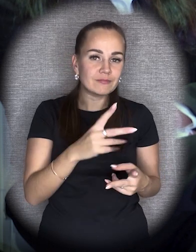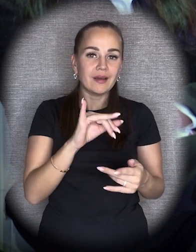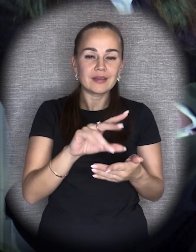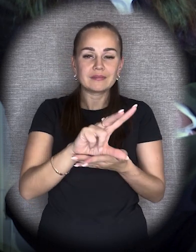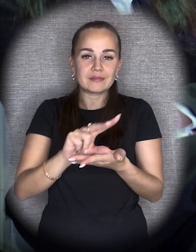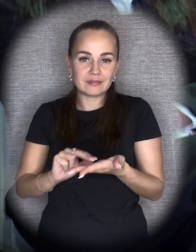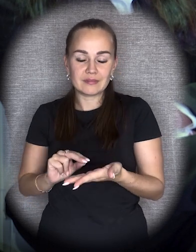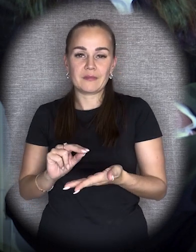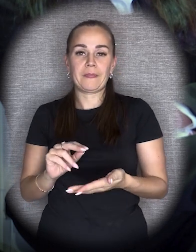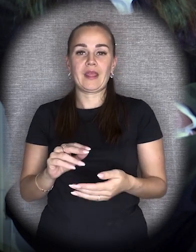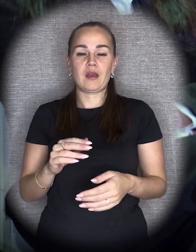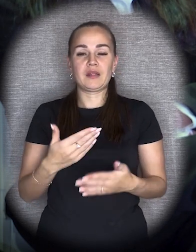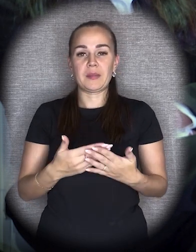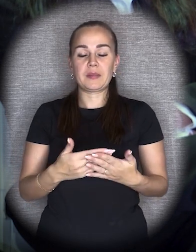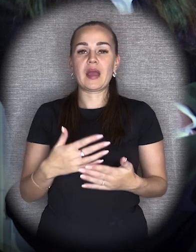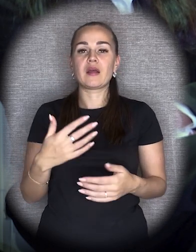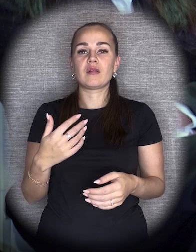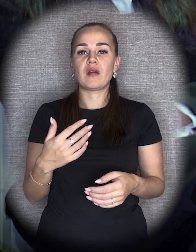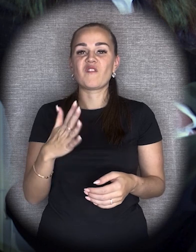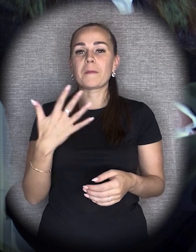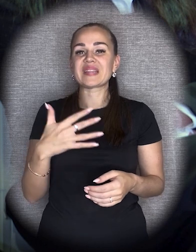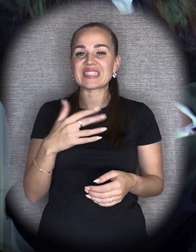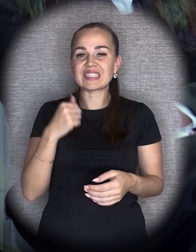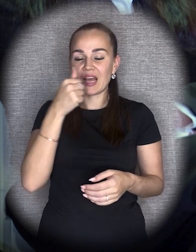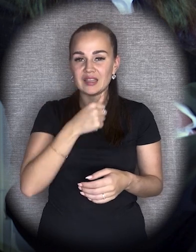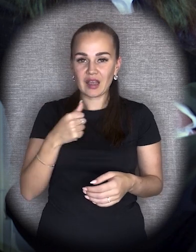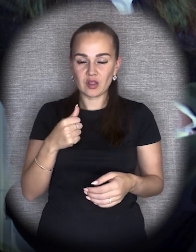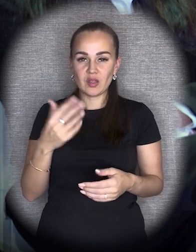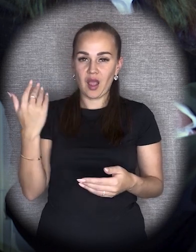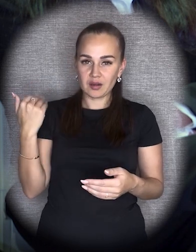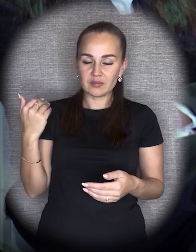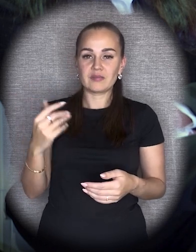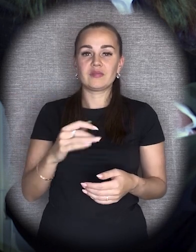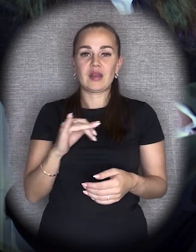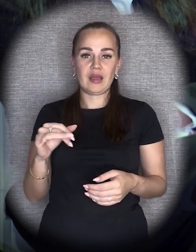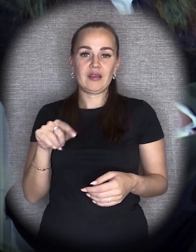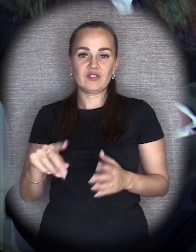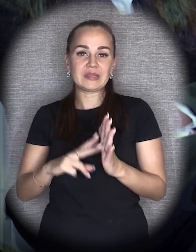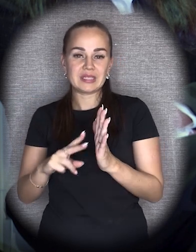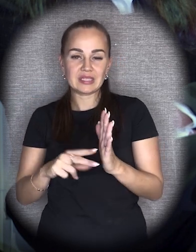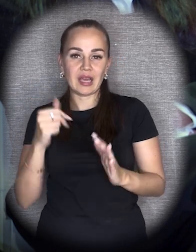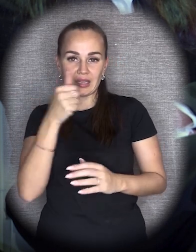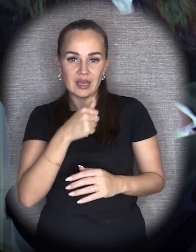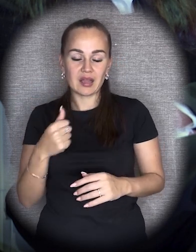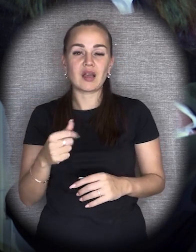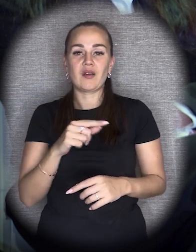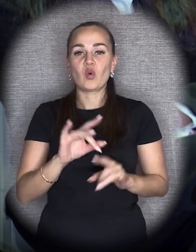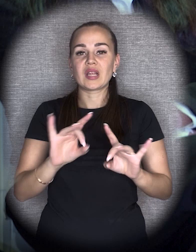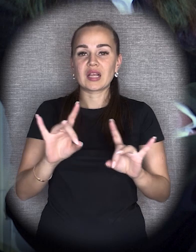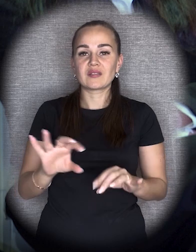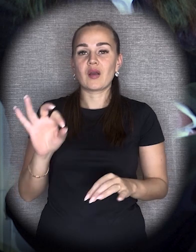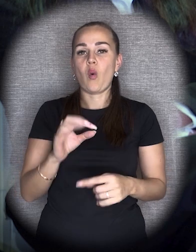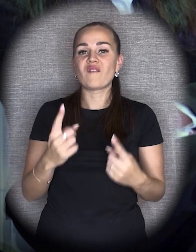когда Манезер делал Сталина, или чуть, сам сюжет 50-х годов, и про Кербель уже в 70-х. И я вот там рассказываю про